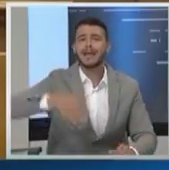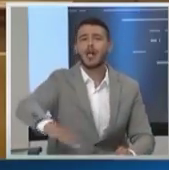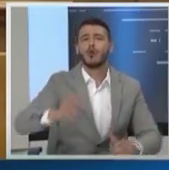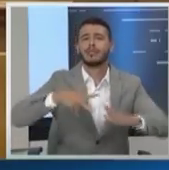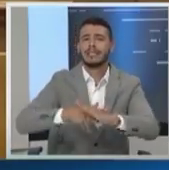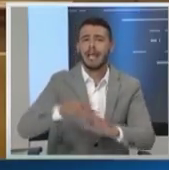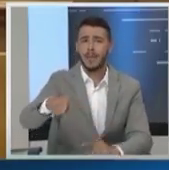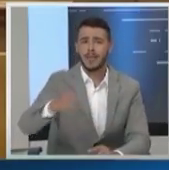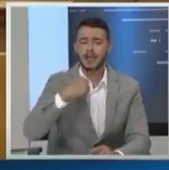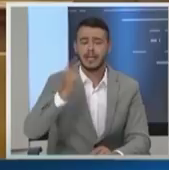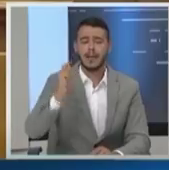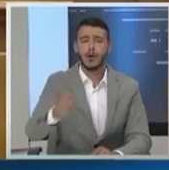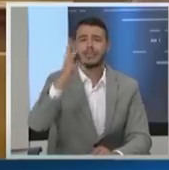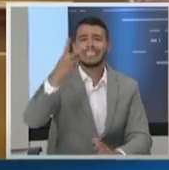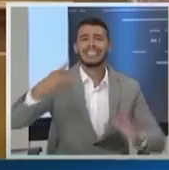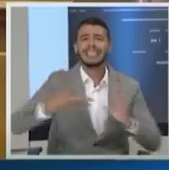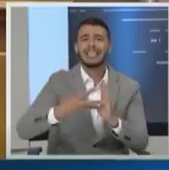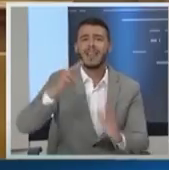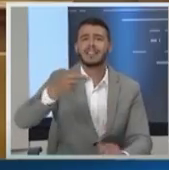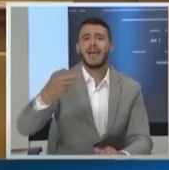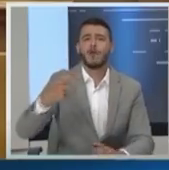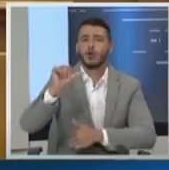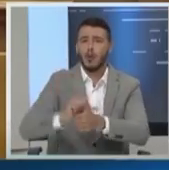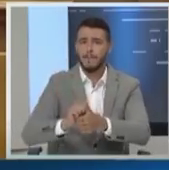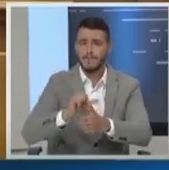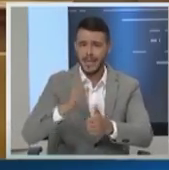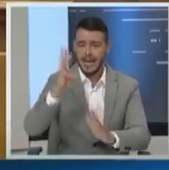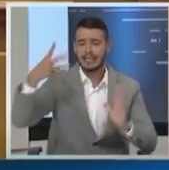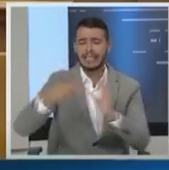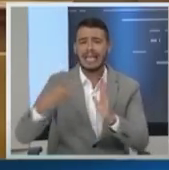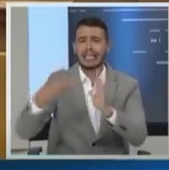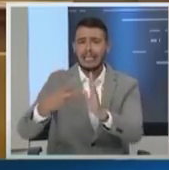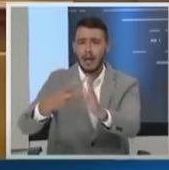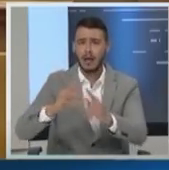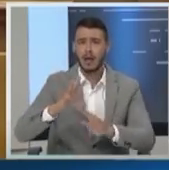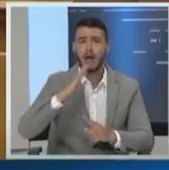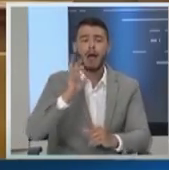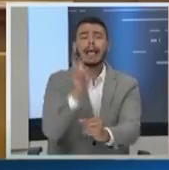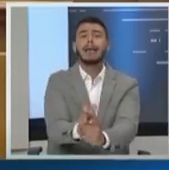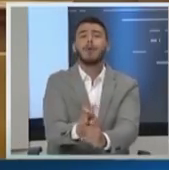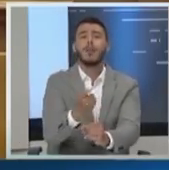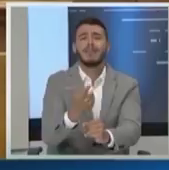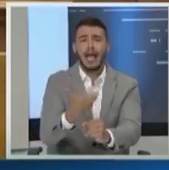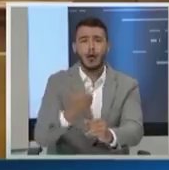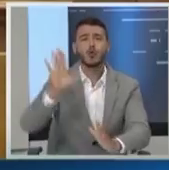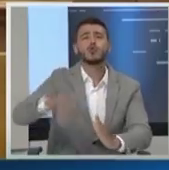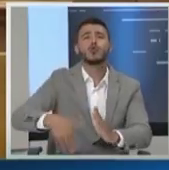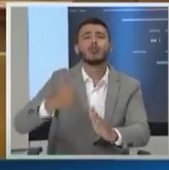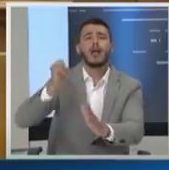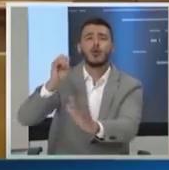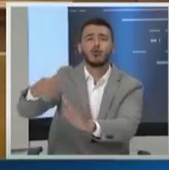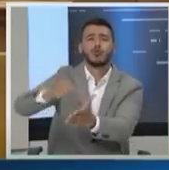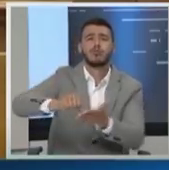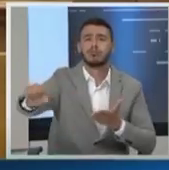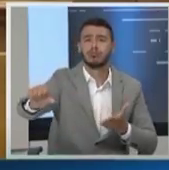να πληρώνω 3.000 το μήνα, balloon payment λέγεται αυτό, και τα υπόλοιπα στο τέλος. Αν και εφόσον. Φανταστείτε να είχα